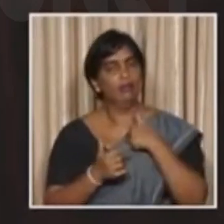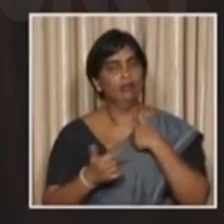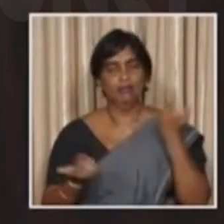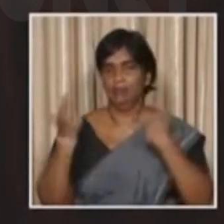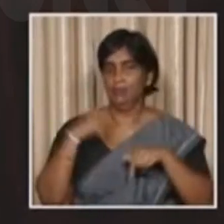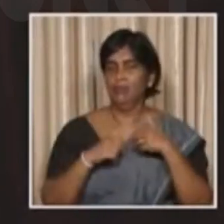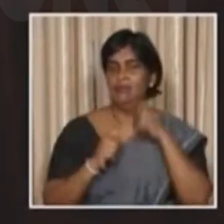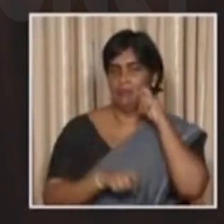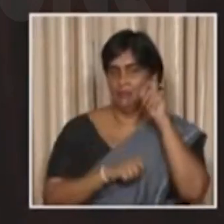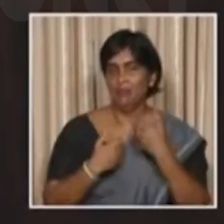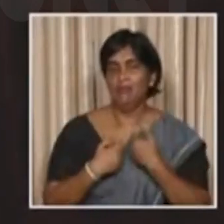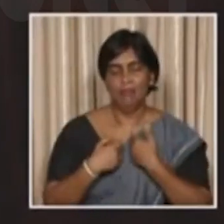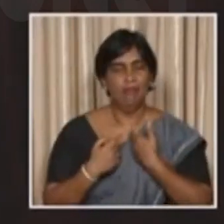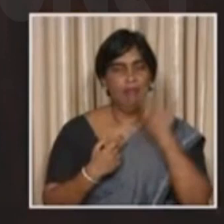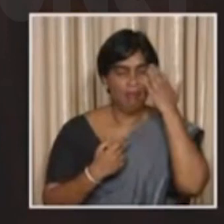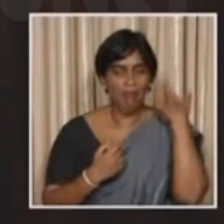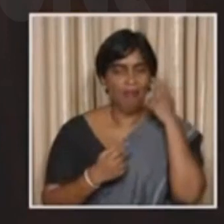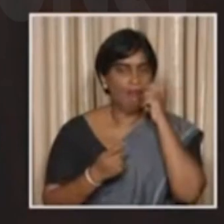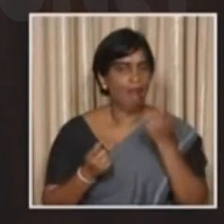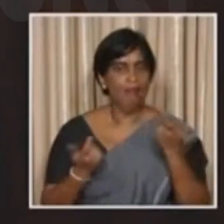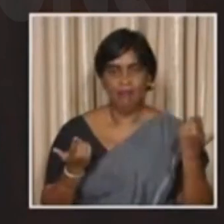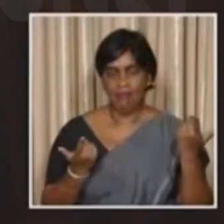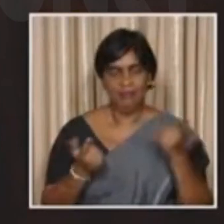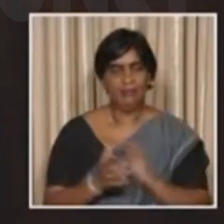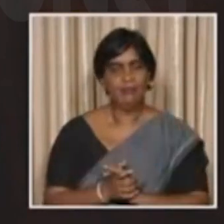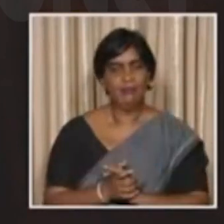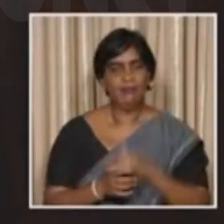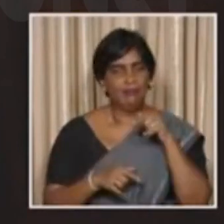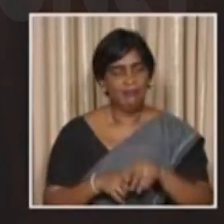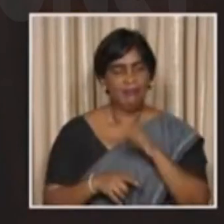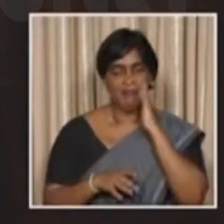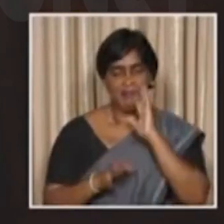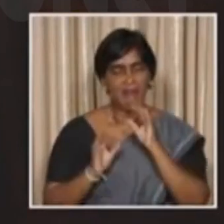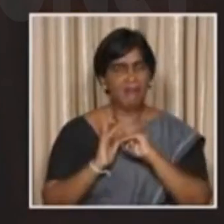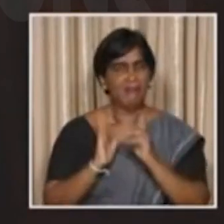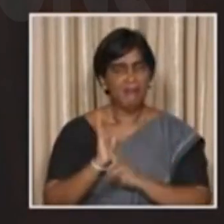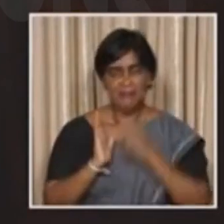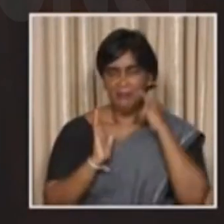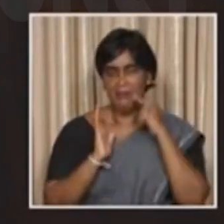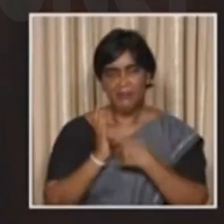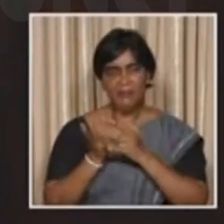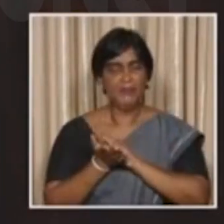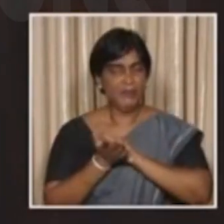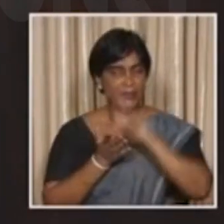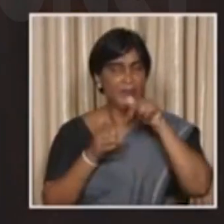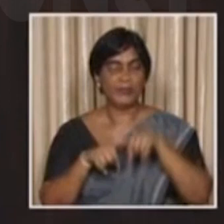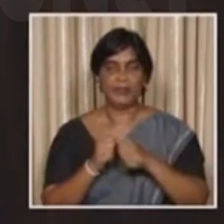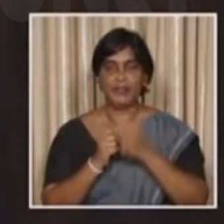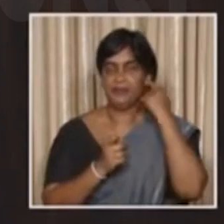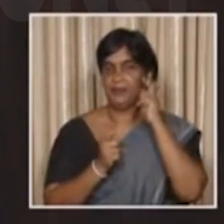ආපු මිනිස්සු අපේ දිමාපියන්ට මුදල් තිබුණේ නැහැ මේ සාමාන්‍ය පෙළ කරන්න බැරි නම් පිටරට යවලලා